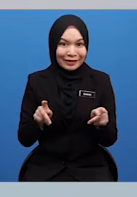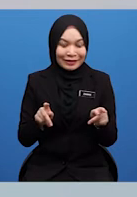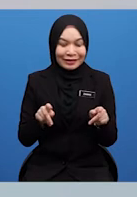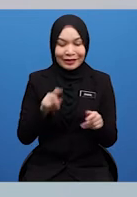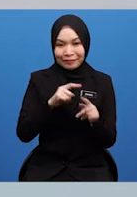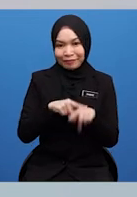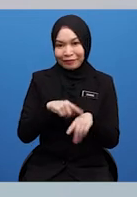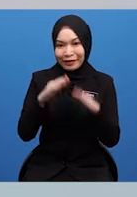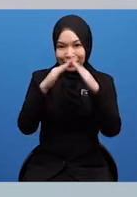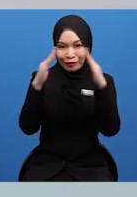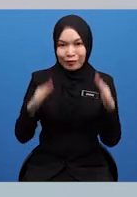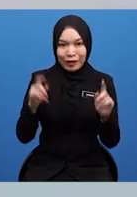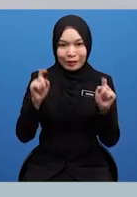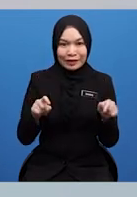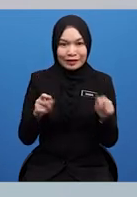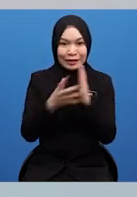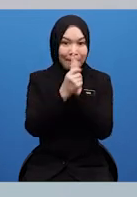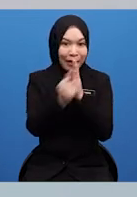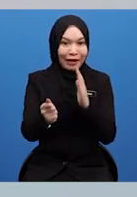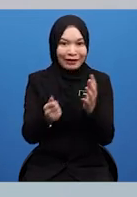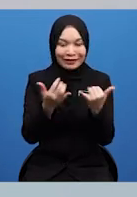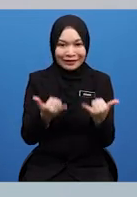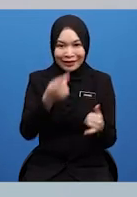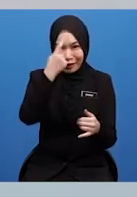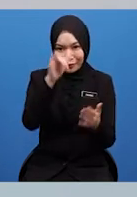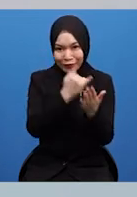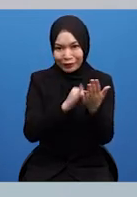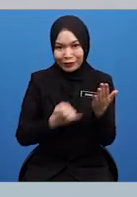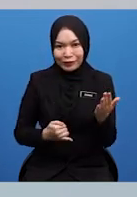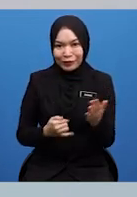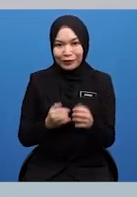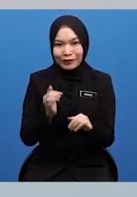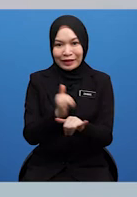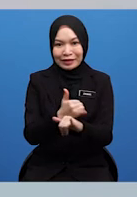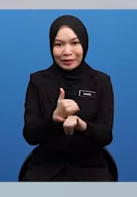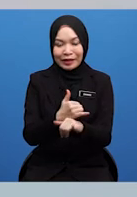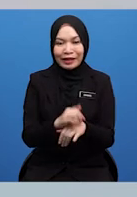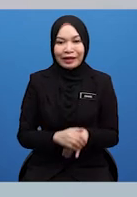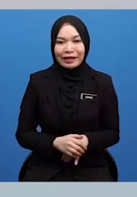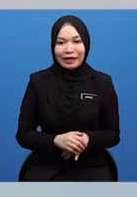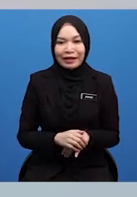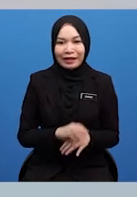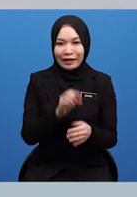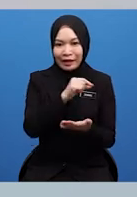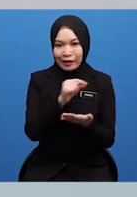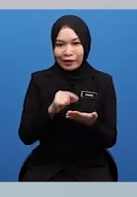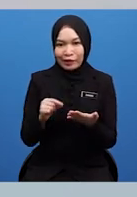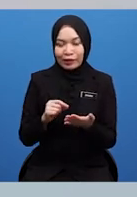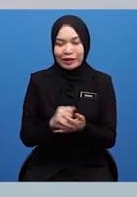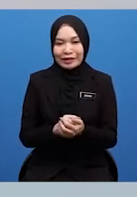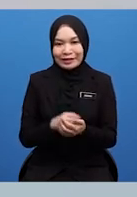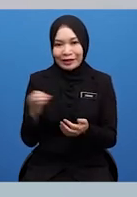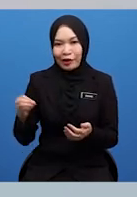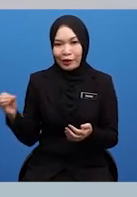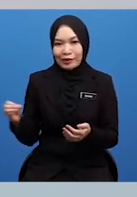mahir selepas melihat proses awal penghasilan lukisan objek, sehinggalah tunjuk cara atau teknik yang